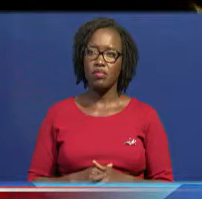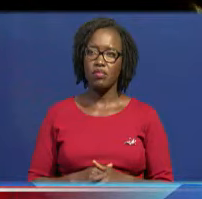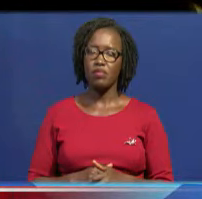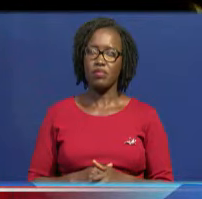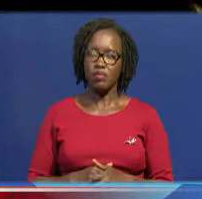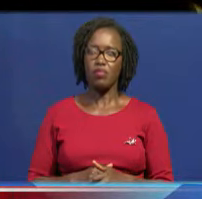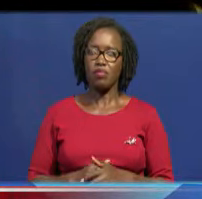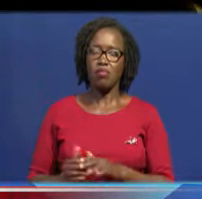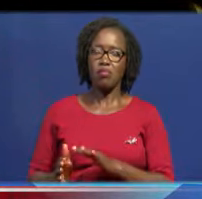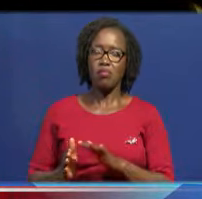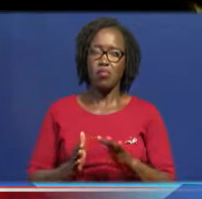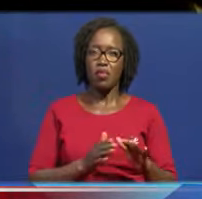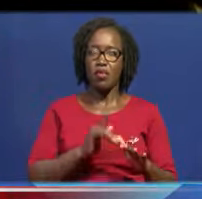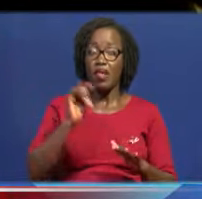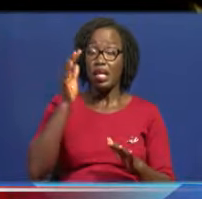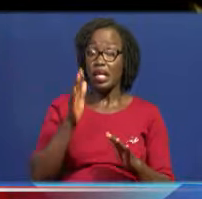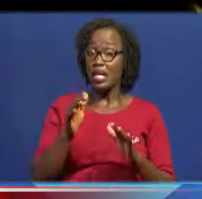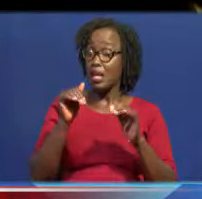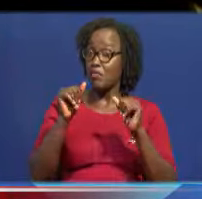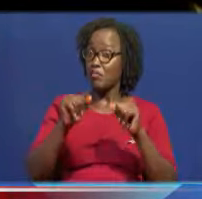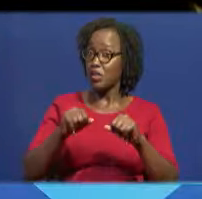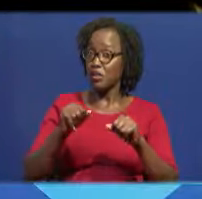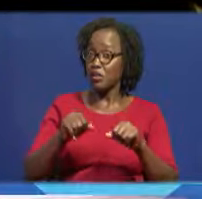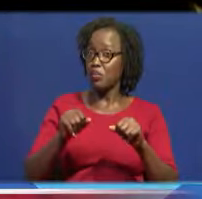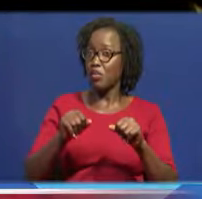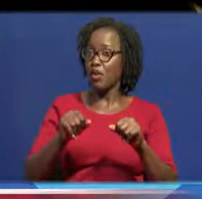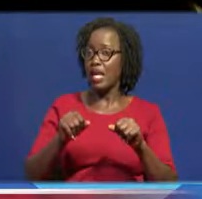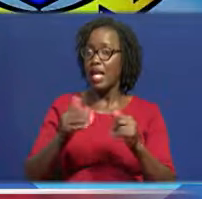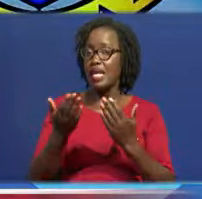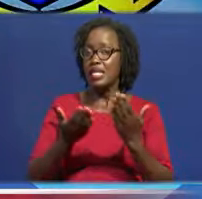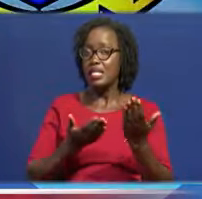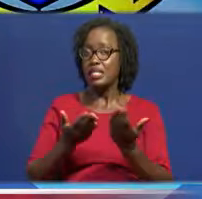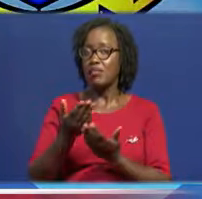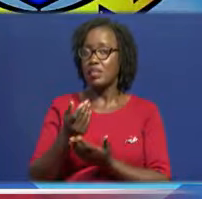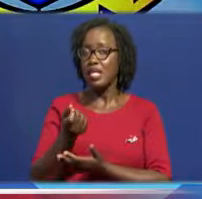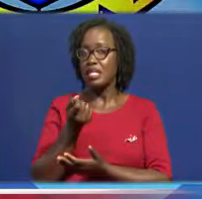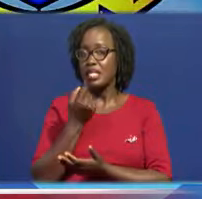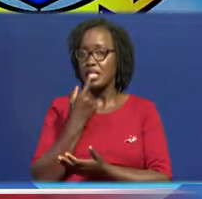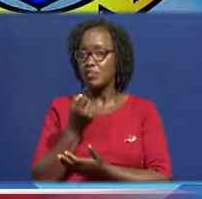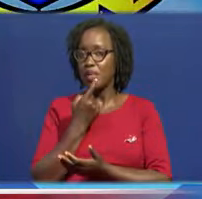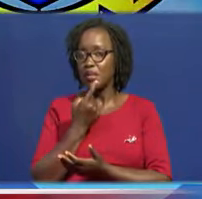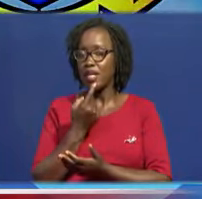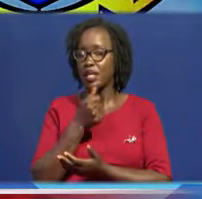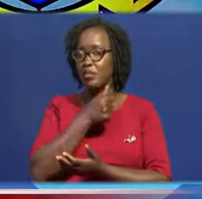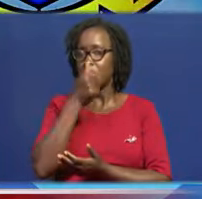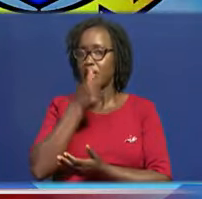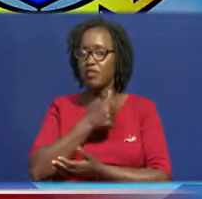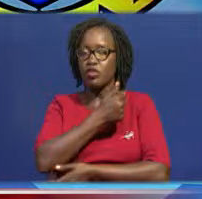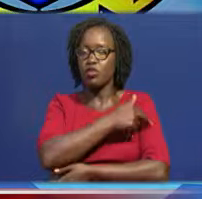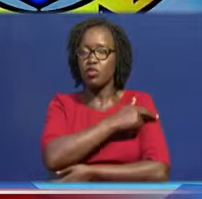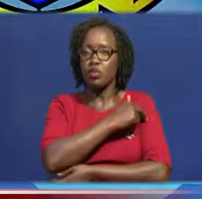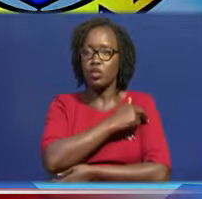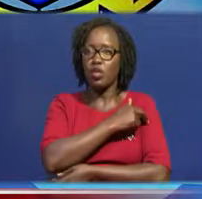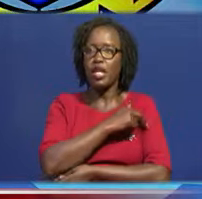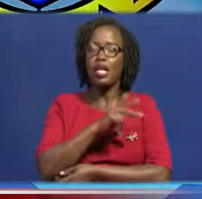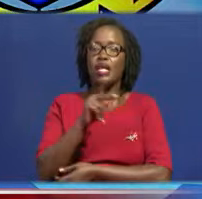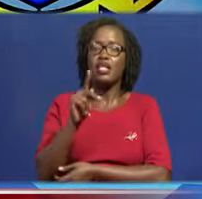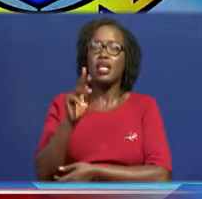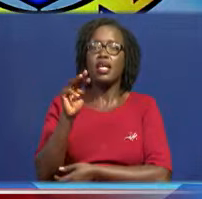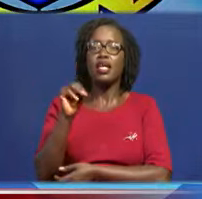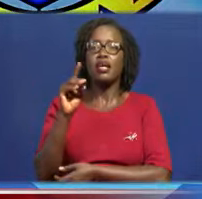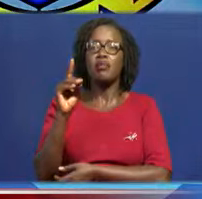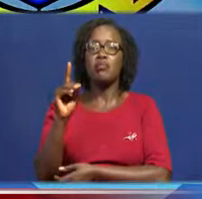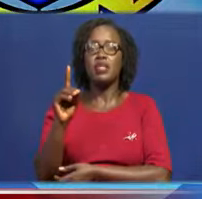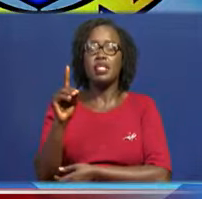Naam, mtazamaji, tukiachana hayo, Wakenya huenda wakalazimika kutafuta huduma za matibabu katika hospitali za kibinafsi baada ya chama cha wataalamu